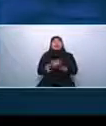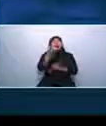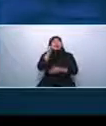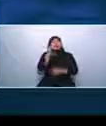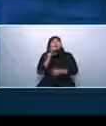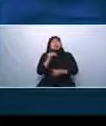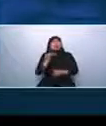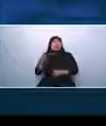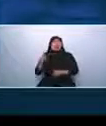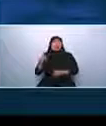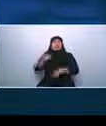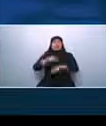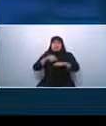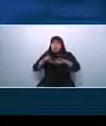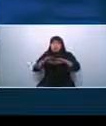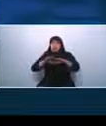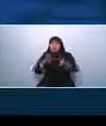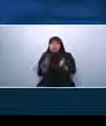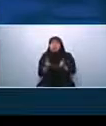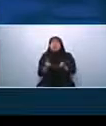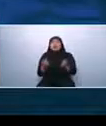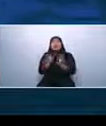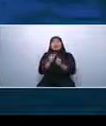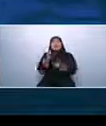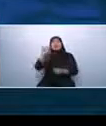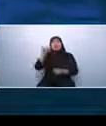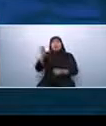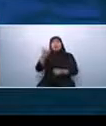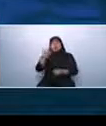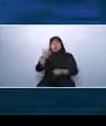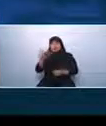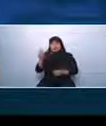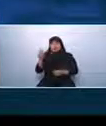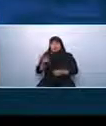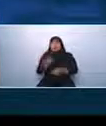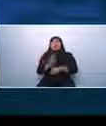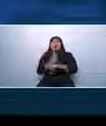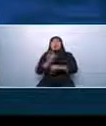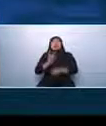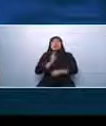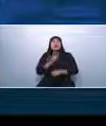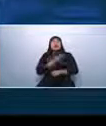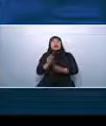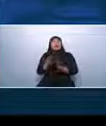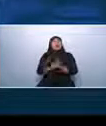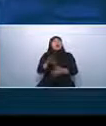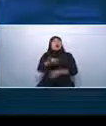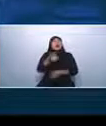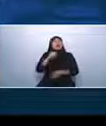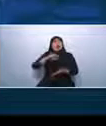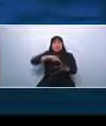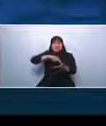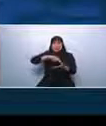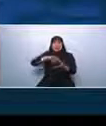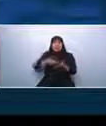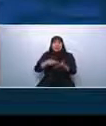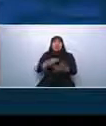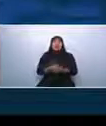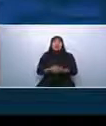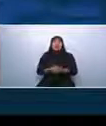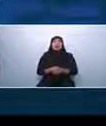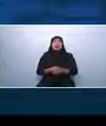sesuatu ke muka bumi ini dengan sia-sia. Maka tugas kita adalah mengambil hikmah dari setiap kebaikan